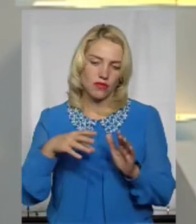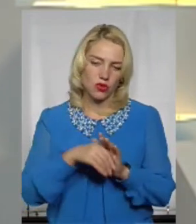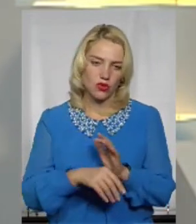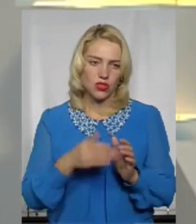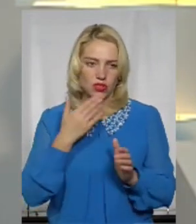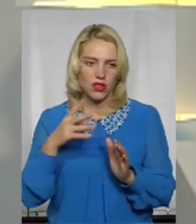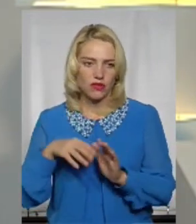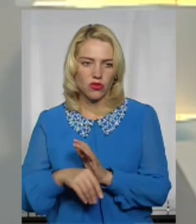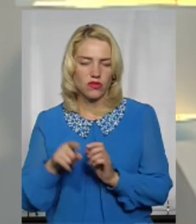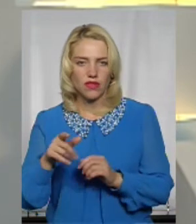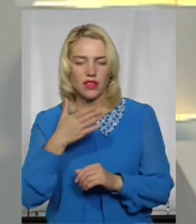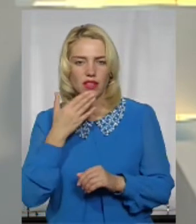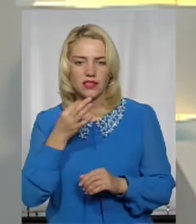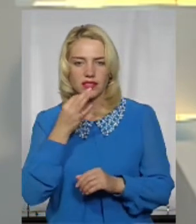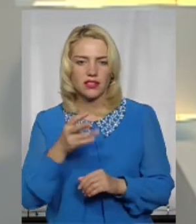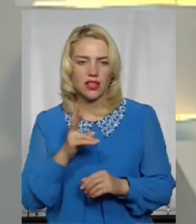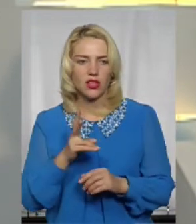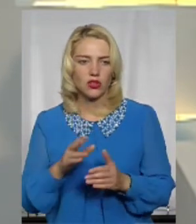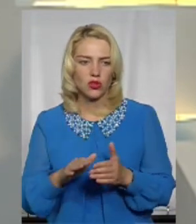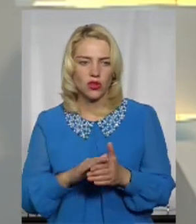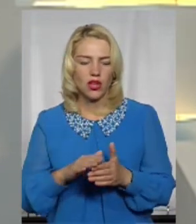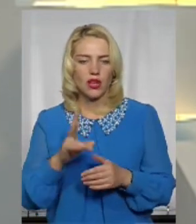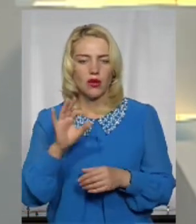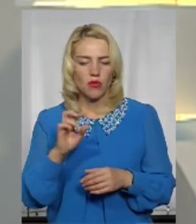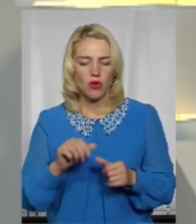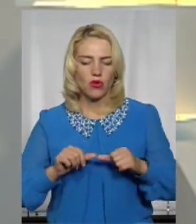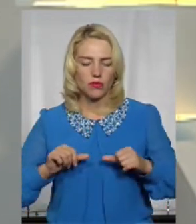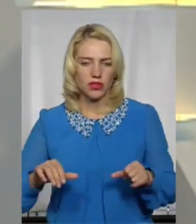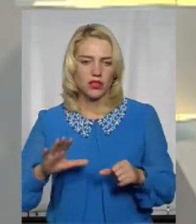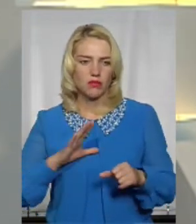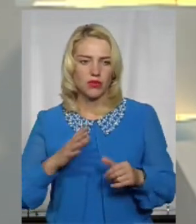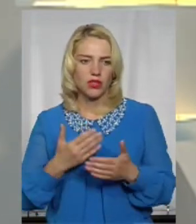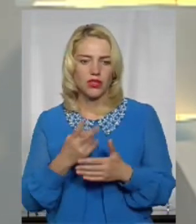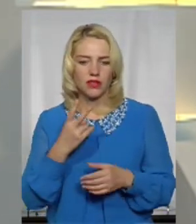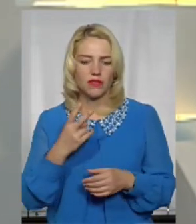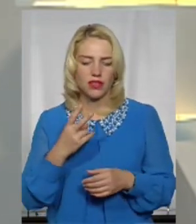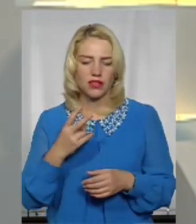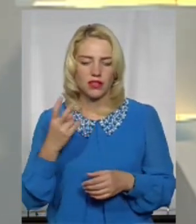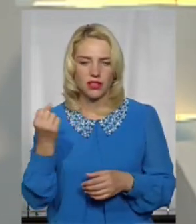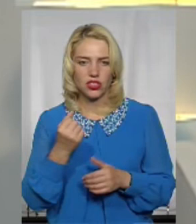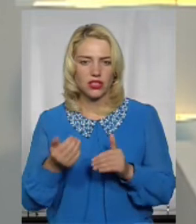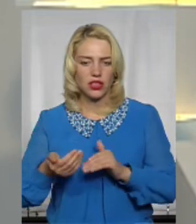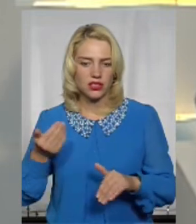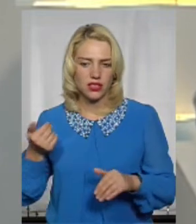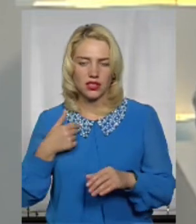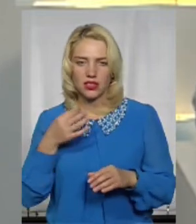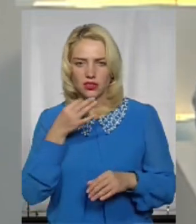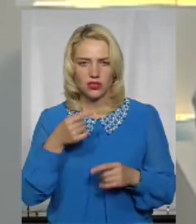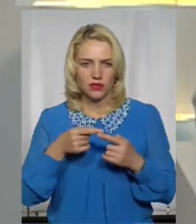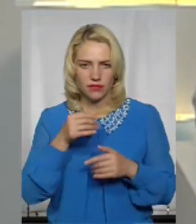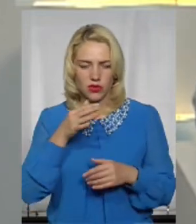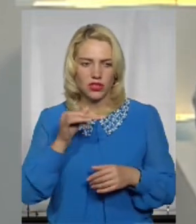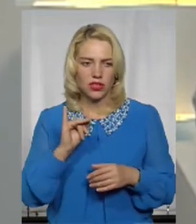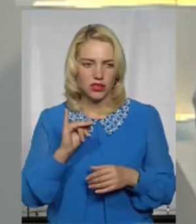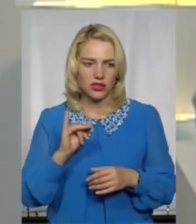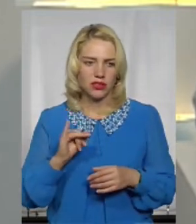включена. Ви не сказали конкретно, хто, бо комісія засідала неділі, напевно, дві назад, я не скажу точно.